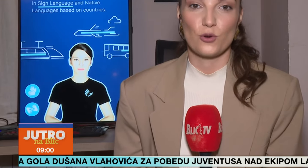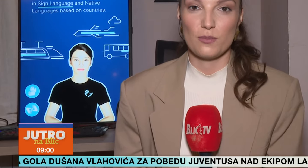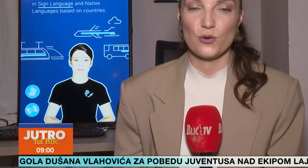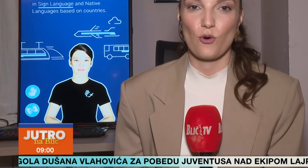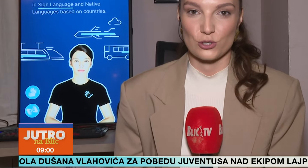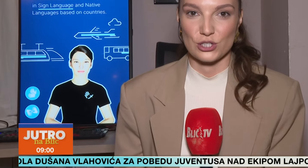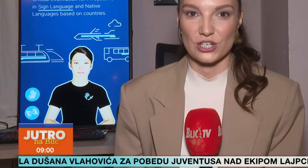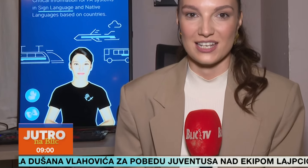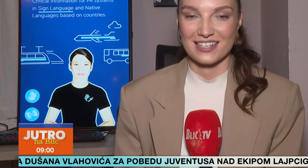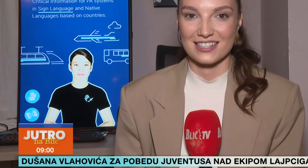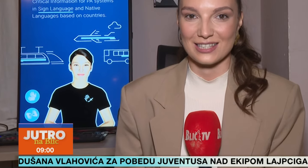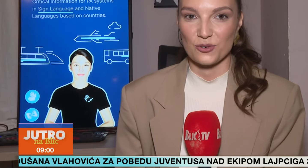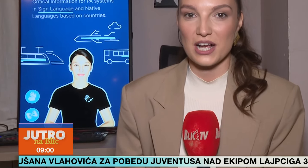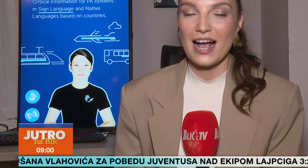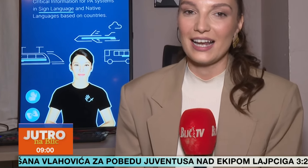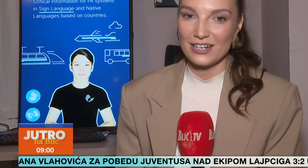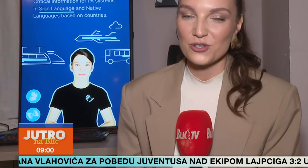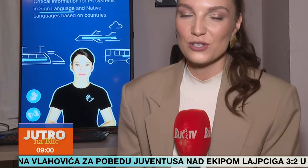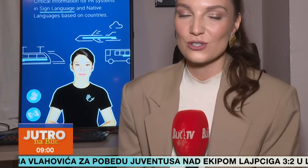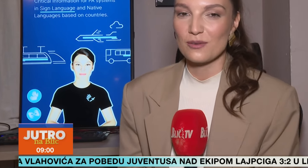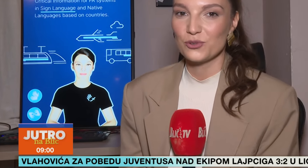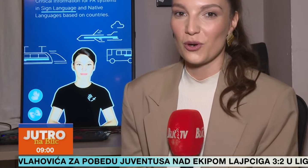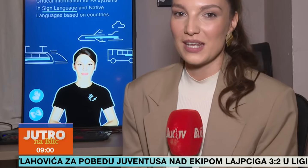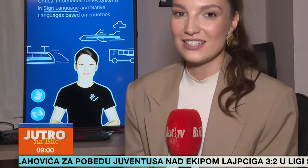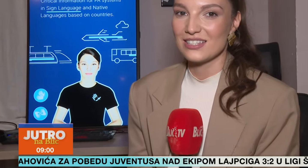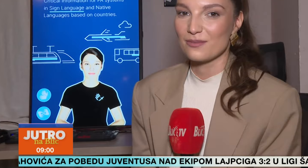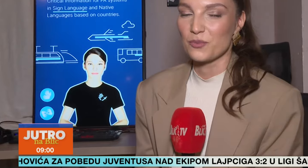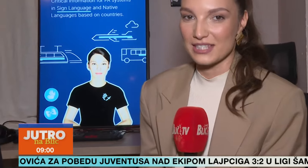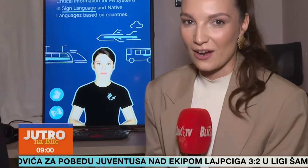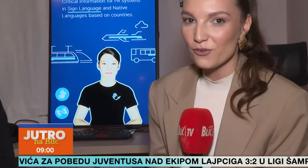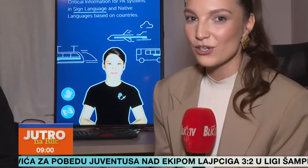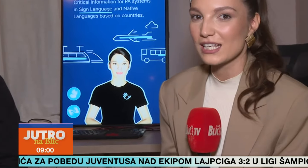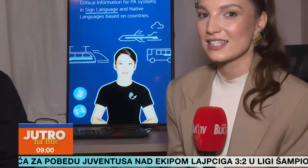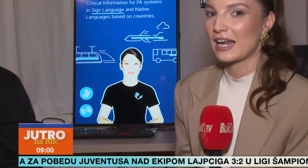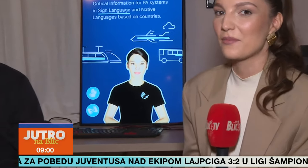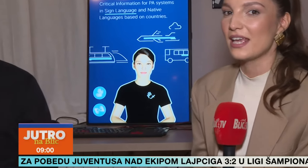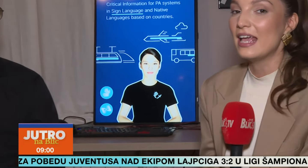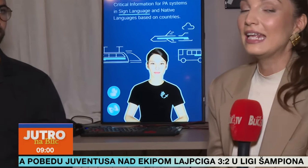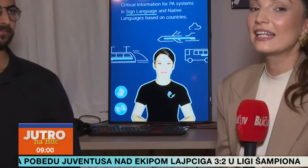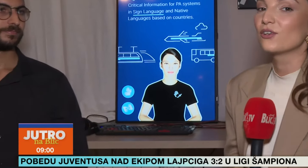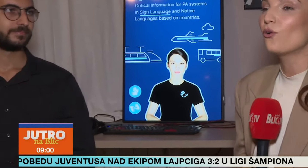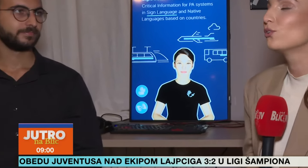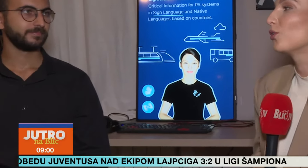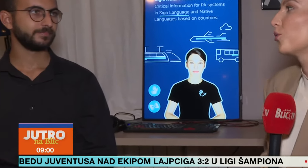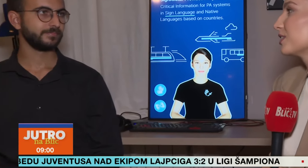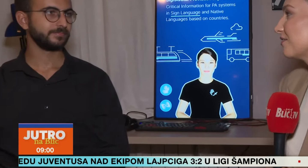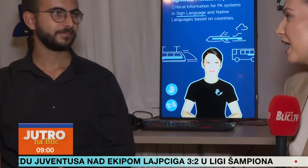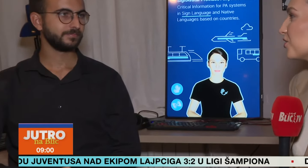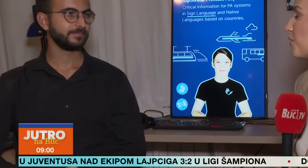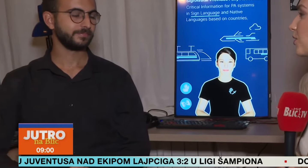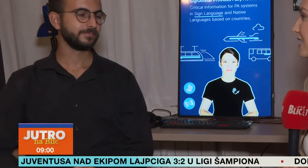ljudima koji imaju oštećeni sluh. Ali nešto više o svemu tome reći će nam moj sagovornik. Sa nama je jedan od